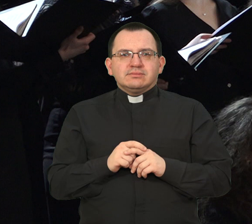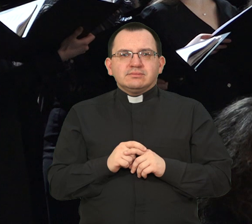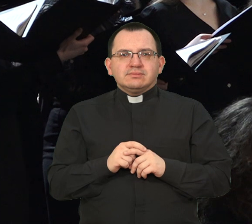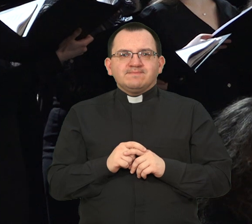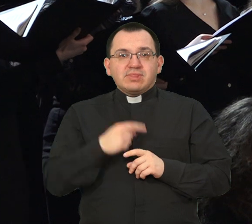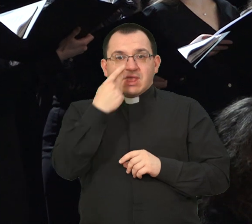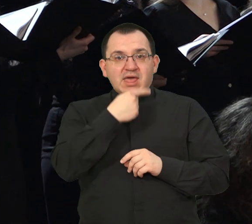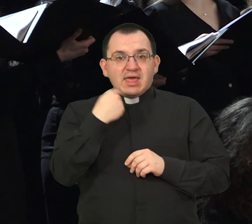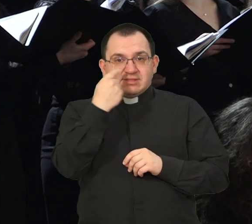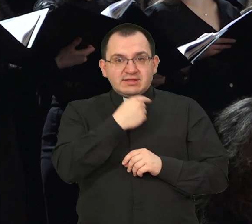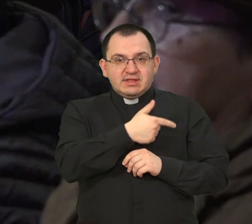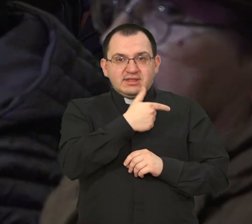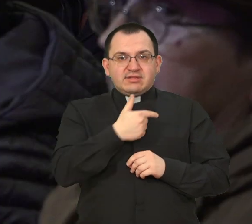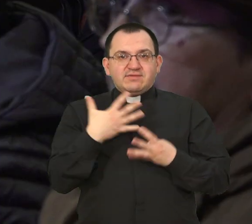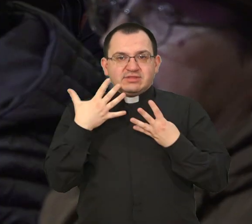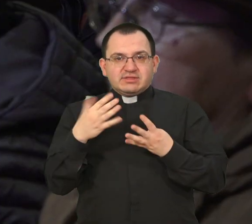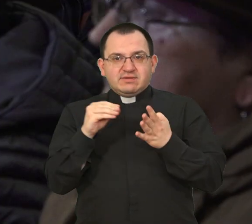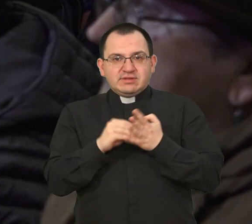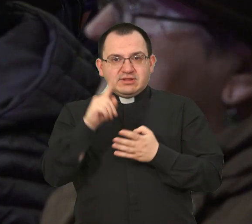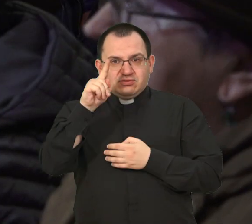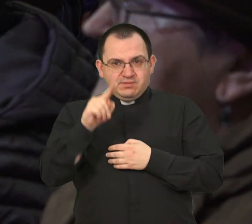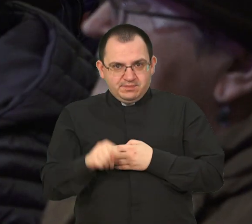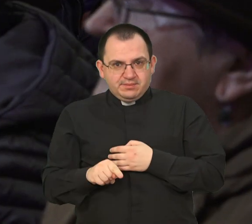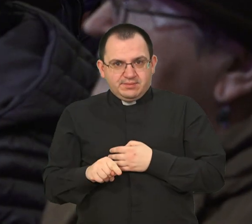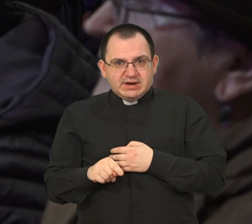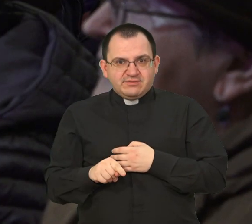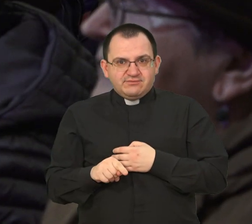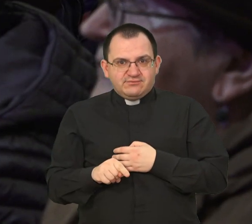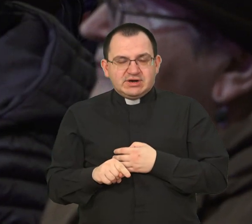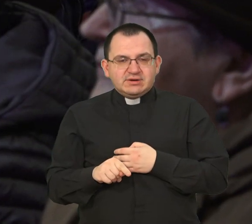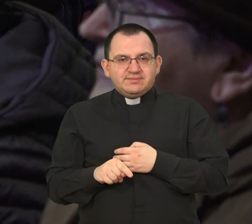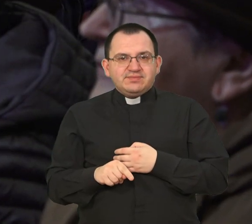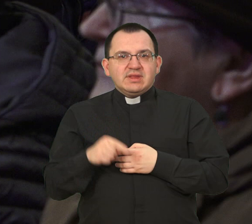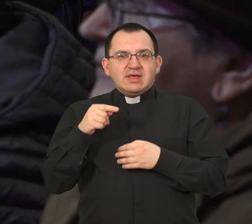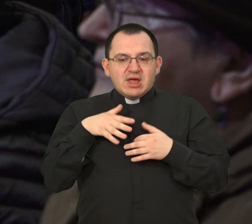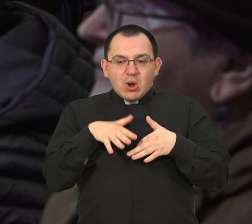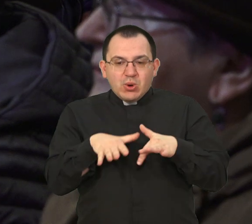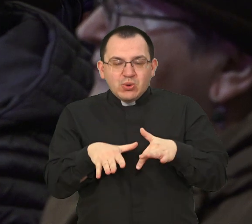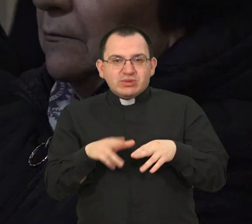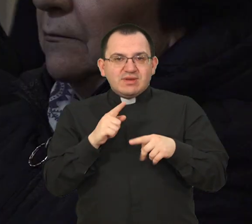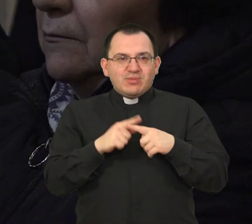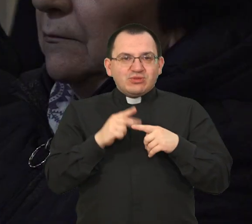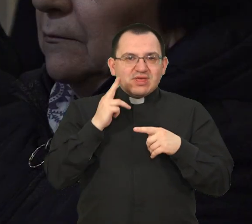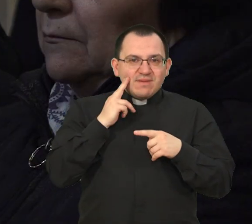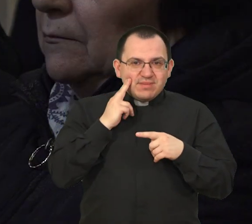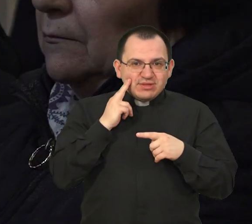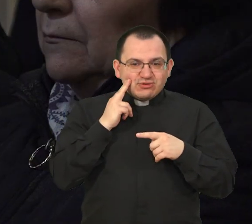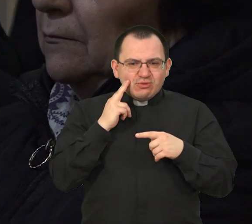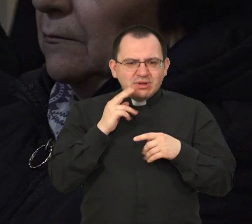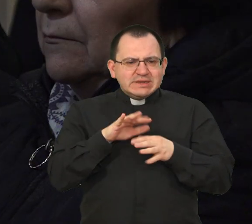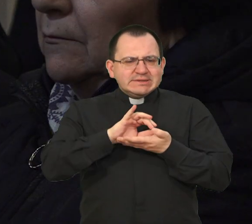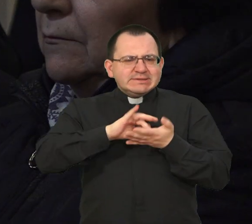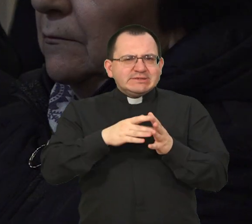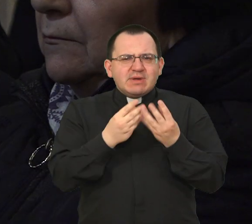U nedjelju 29. siječnja publika, među kojom je bio i varaždinski biskup Bože Radoš, do posljednjeg je